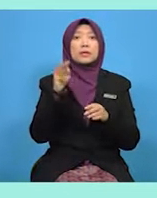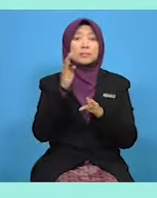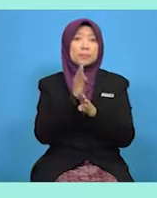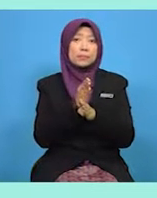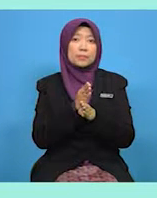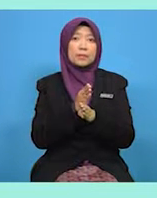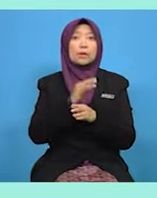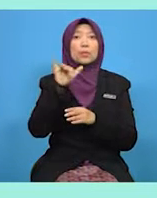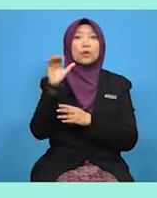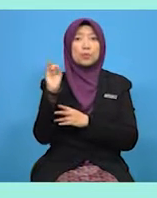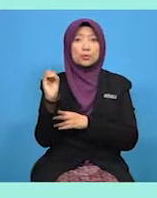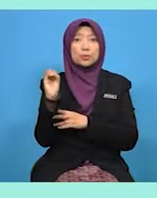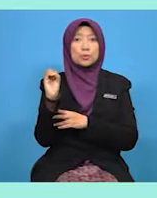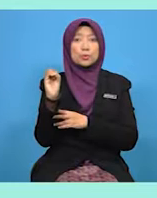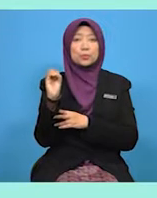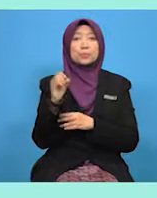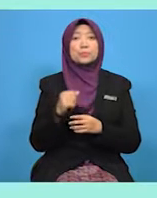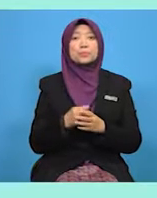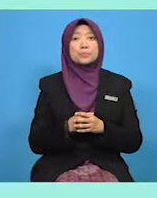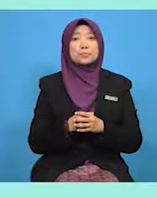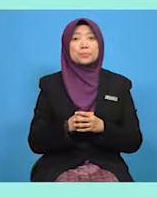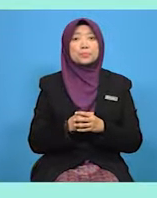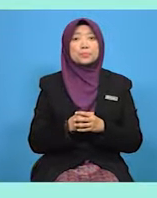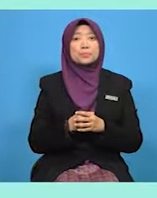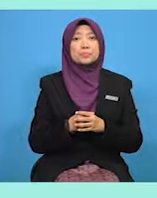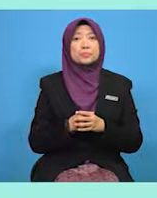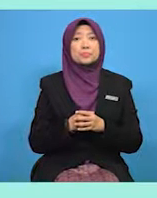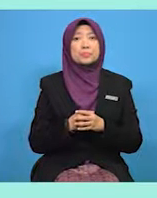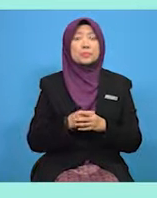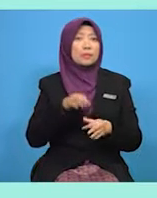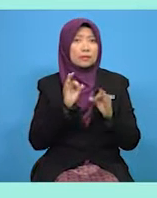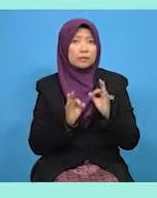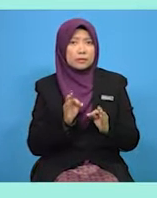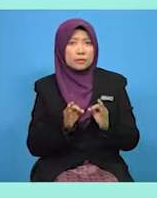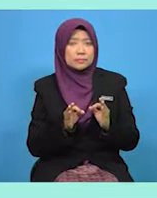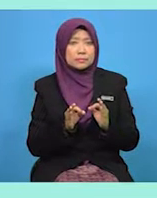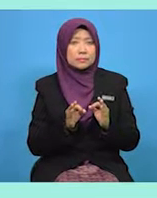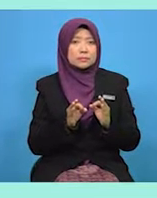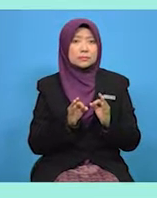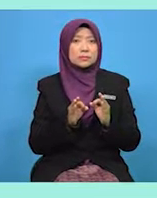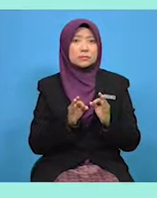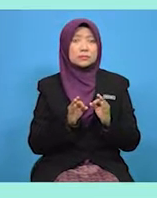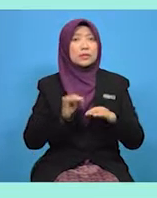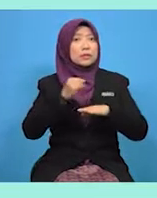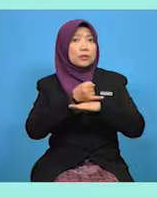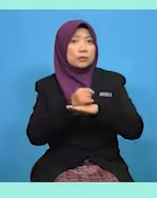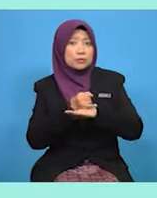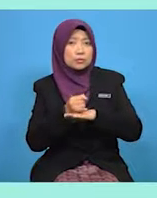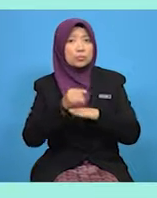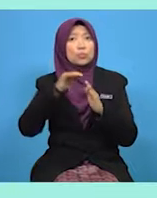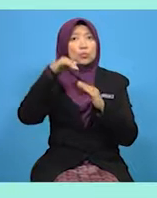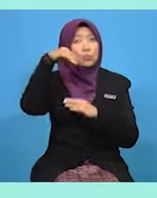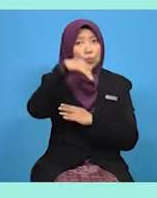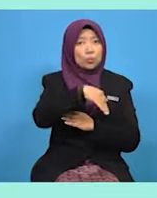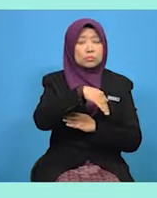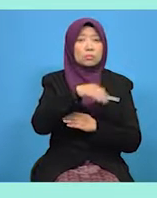pada Y kosong. Andaikan kadar bunga turun.